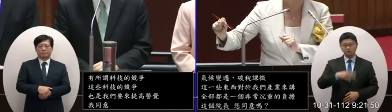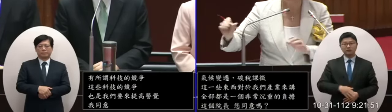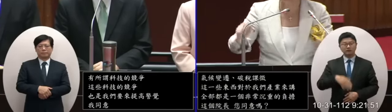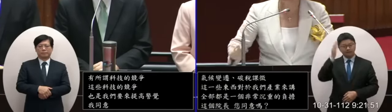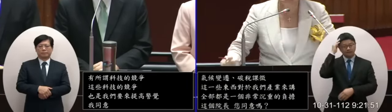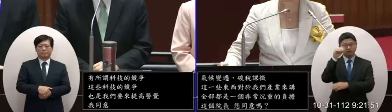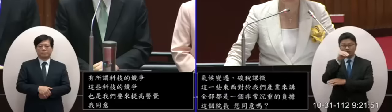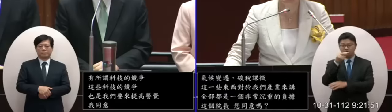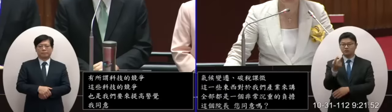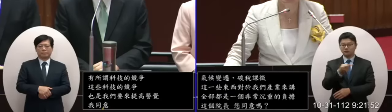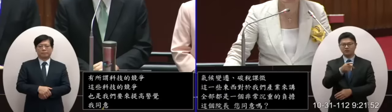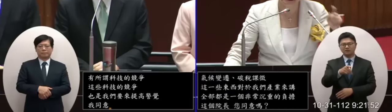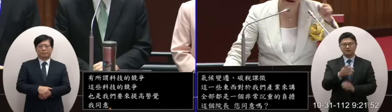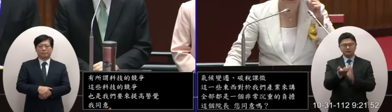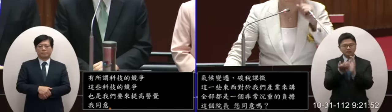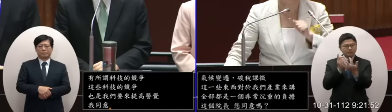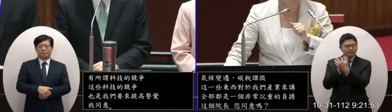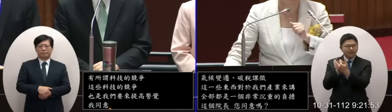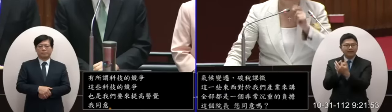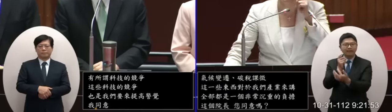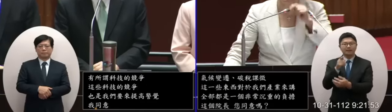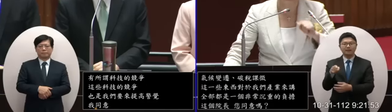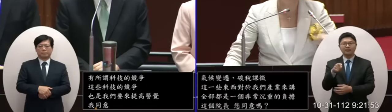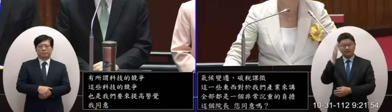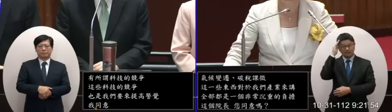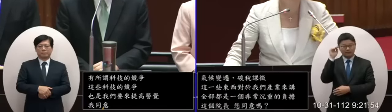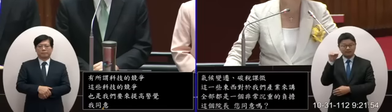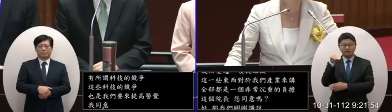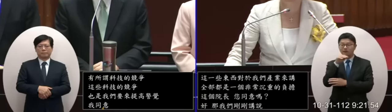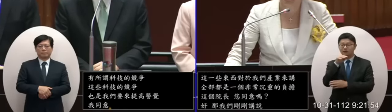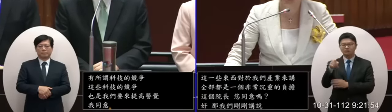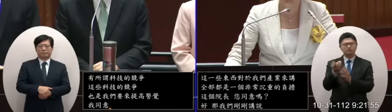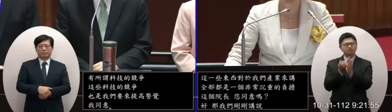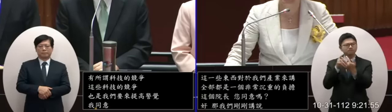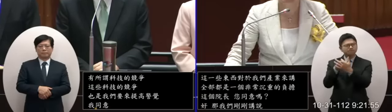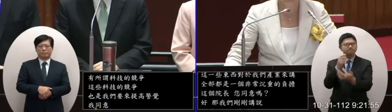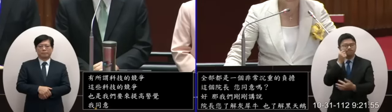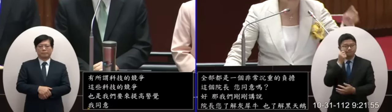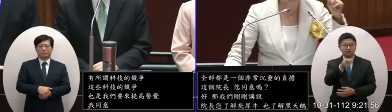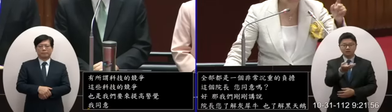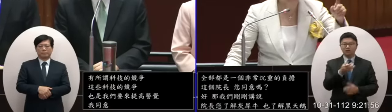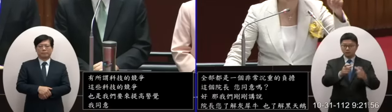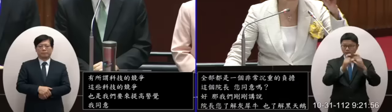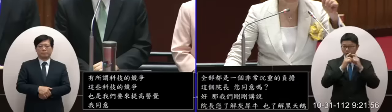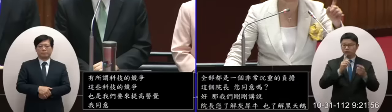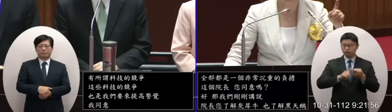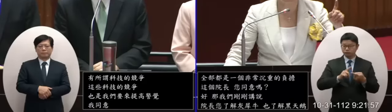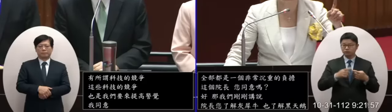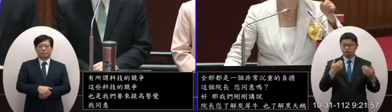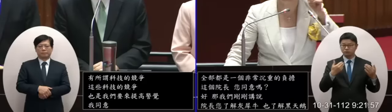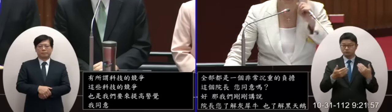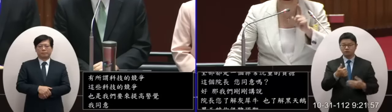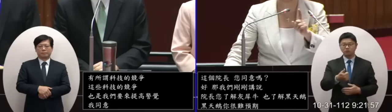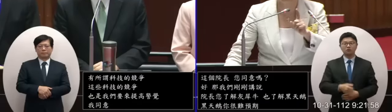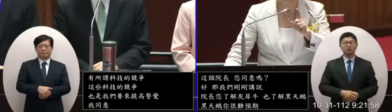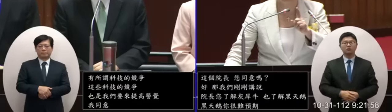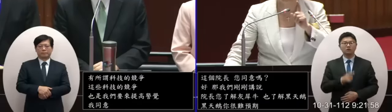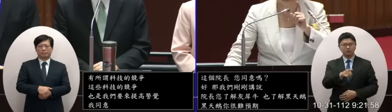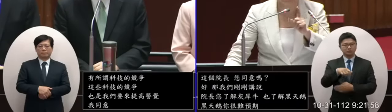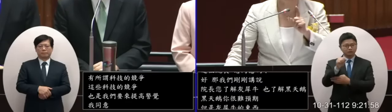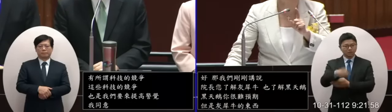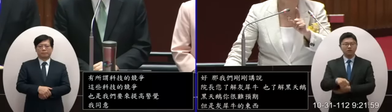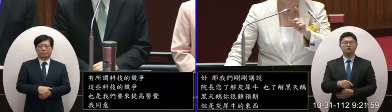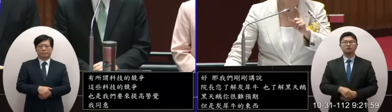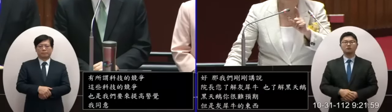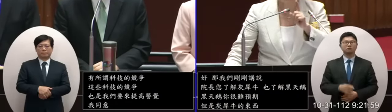期，但是灰犀牛的东西既然你知道，而且刚才院长答得非常好，对不对？你既然知道答得非常好，你也答应说